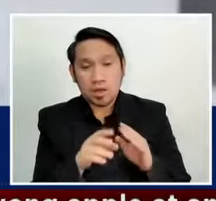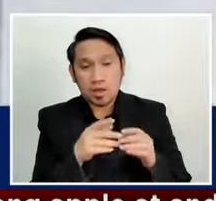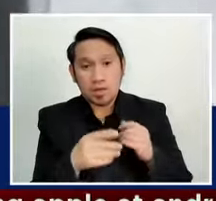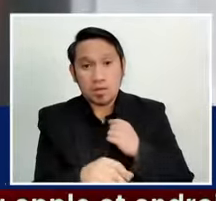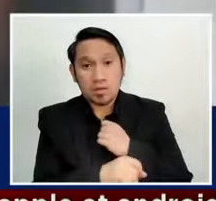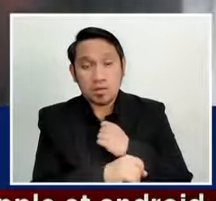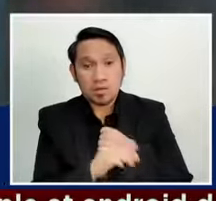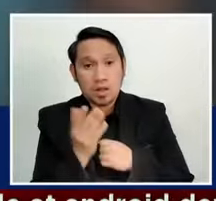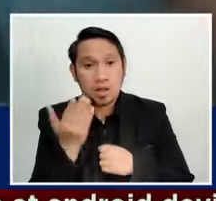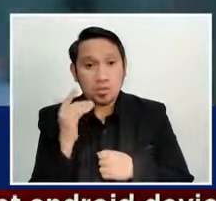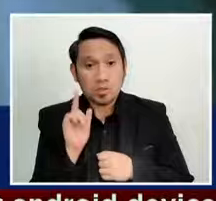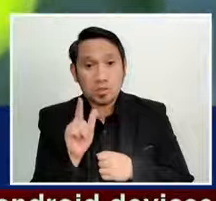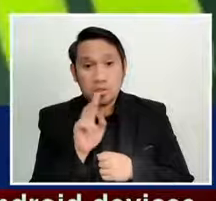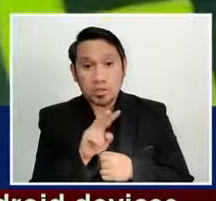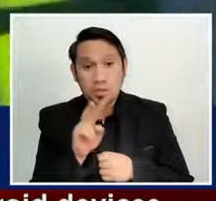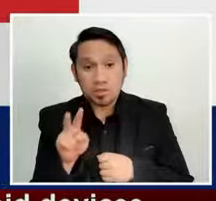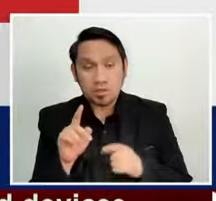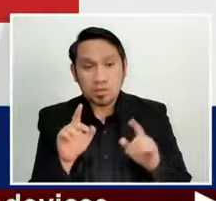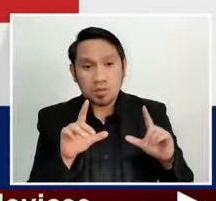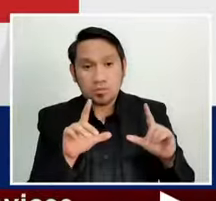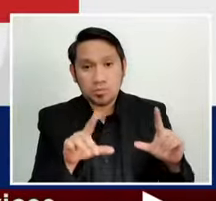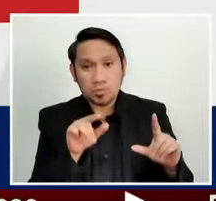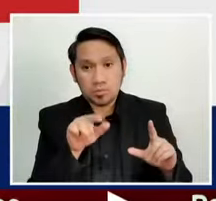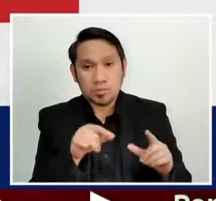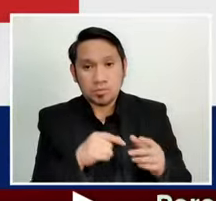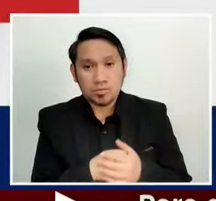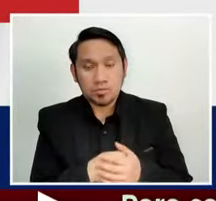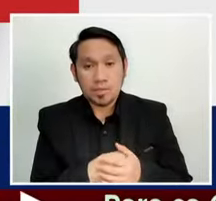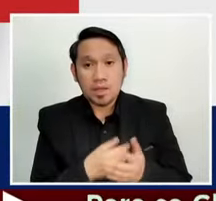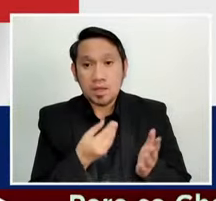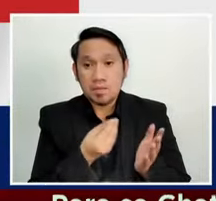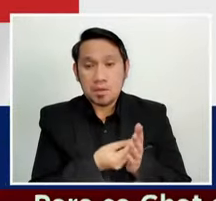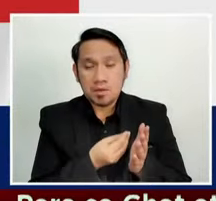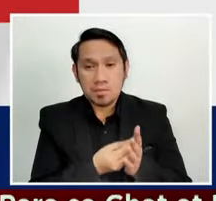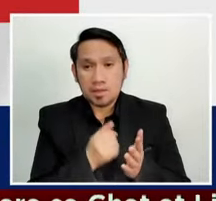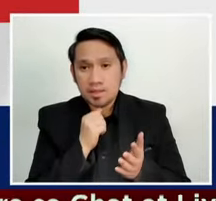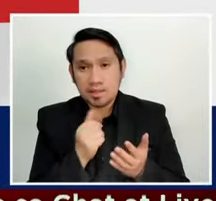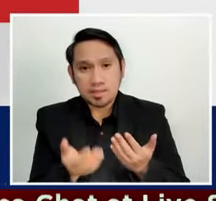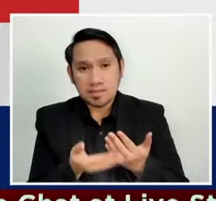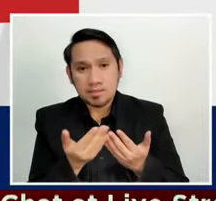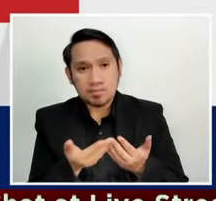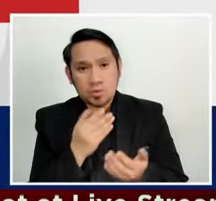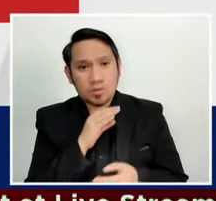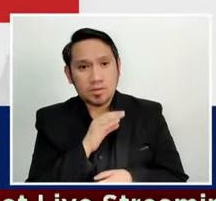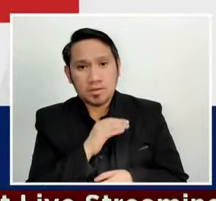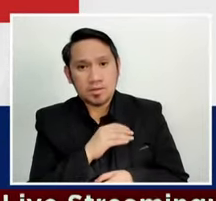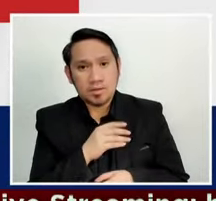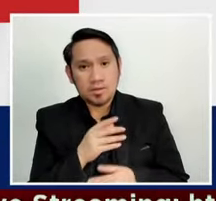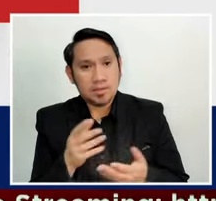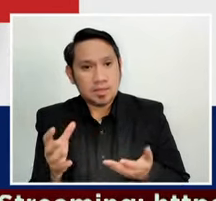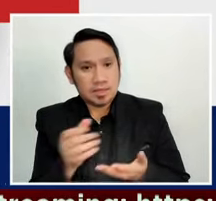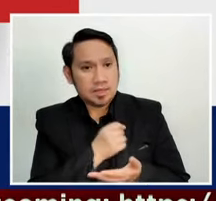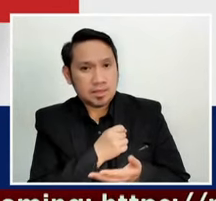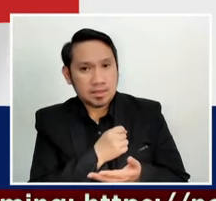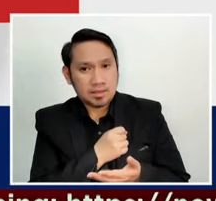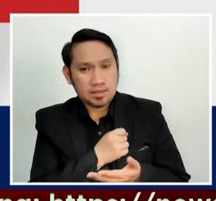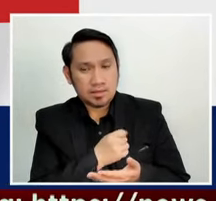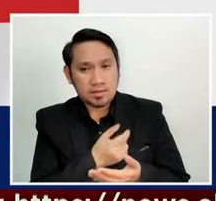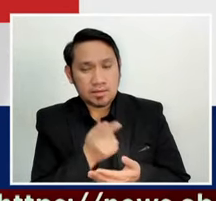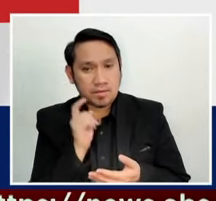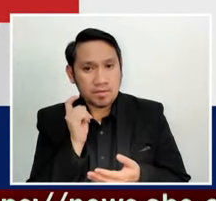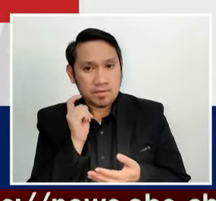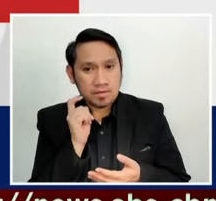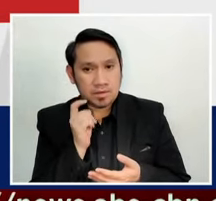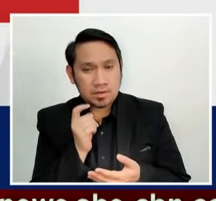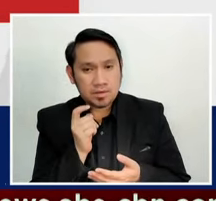2022, lumabas ang warrant of arrest nito. Ang pera ay hindi madaling kitain at hindi isang snap lang. Yung parang isang click lang, isang